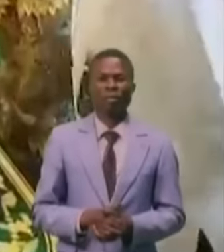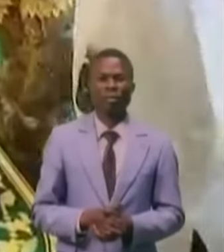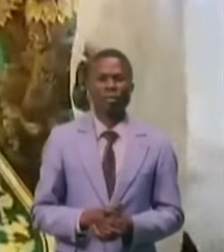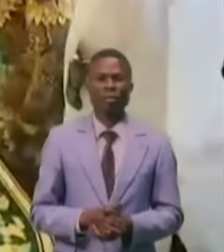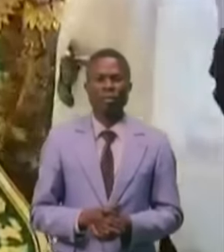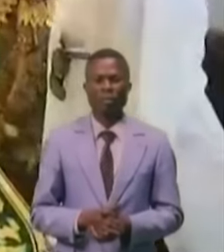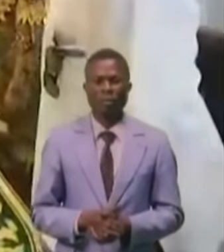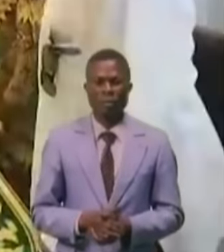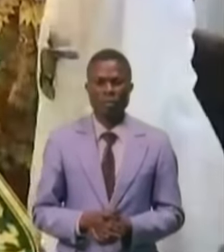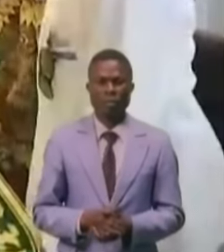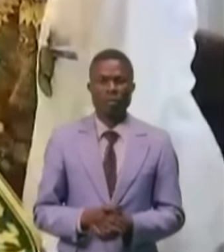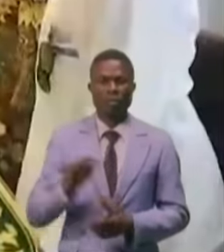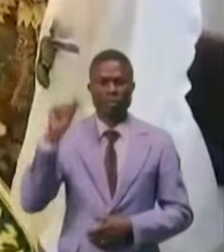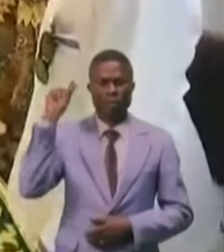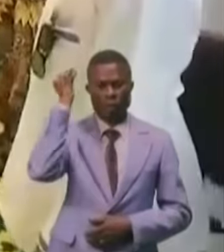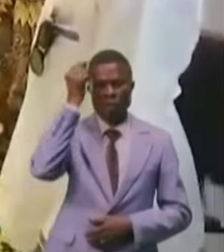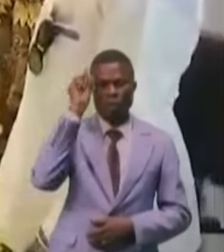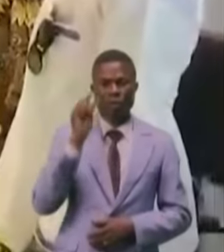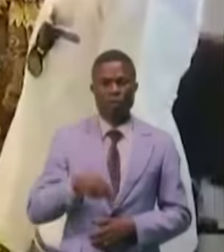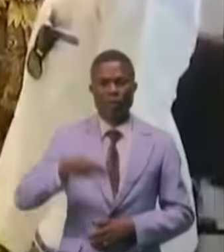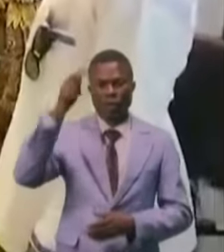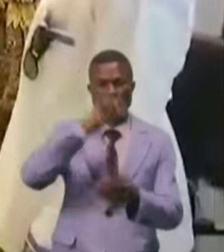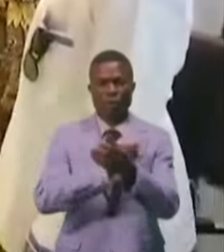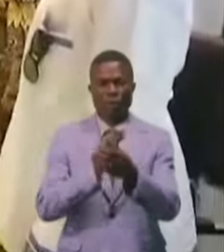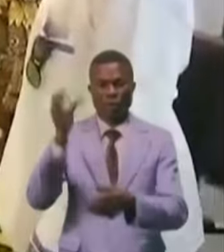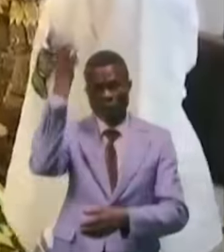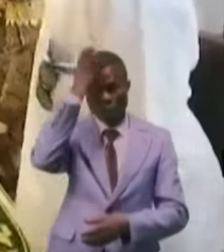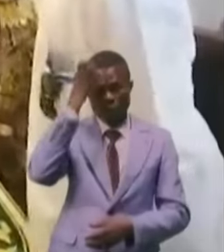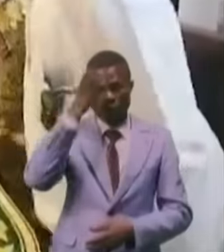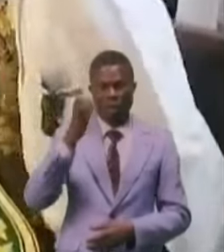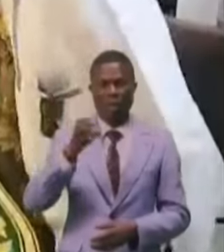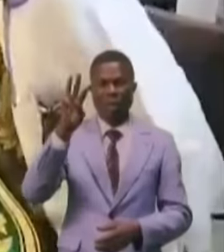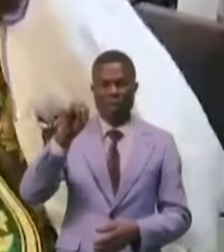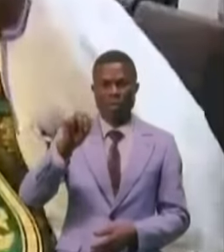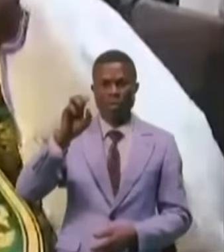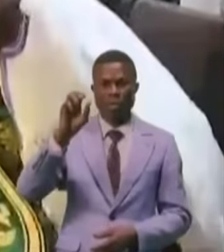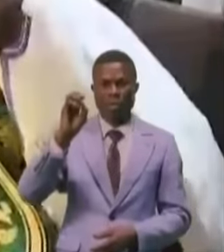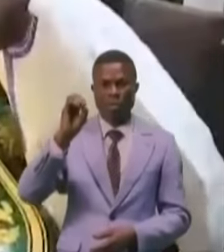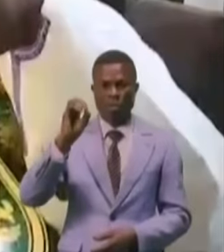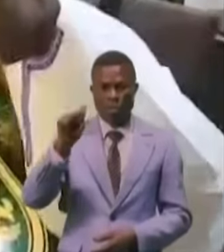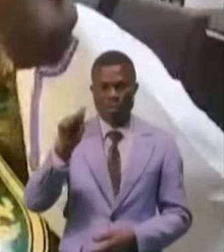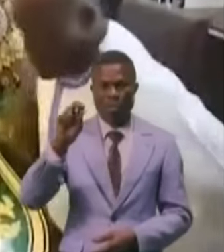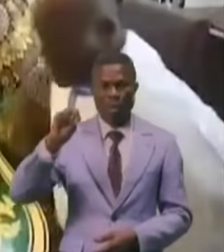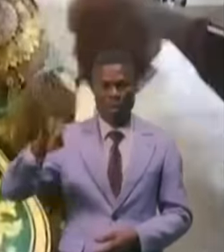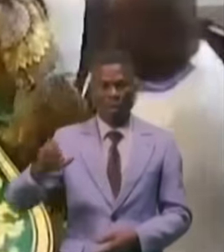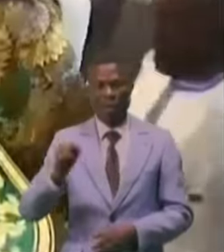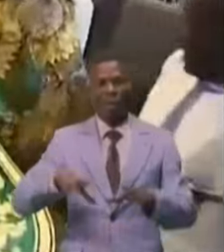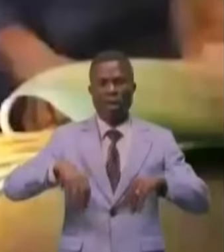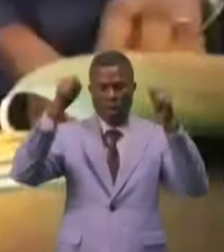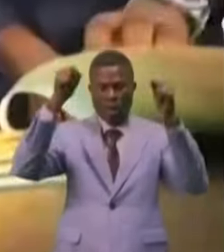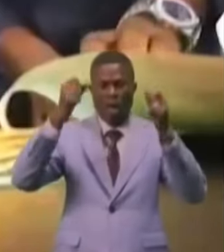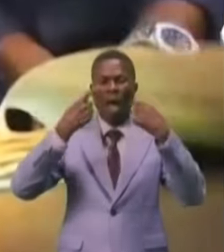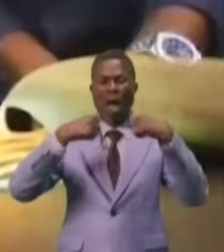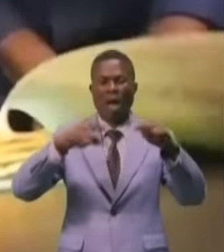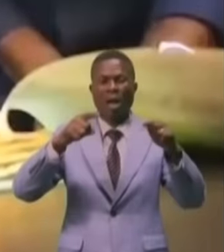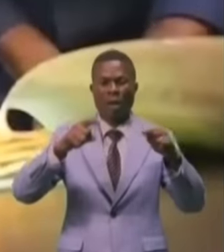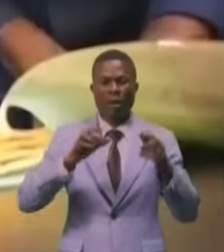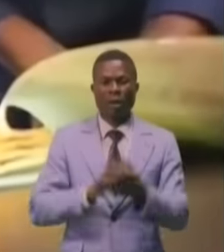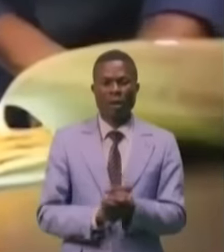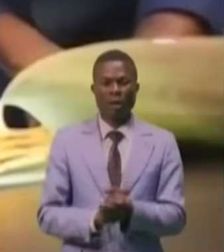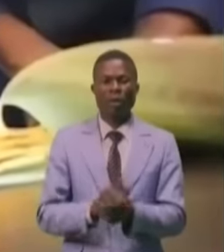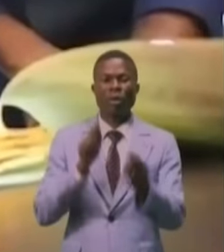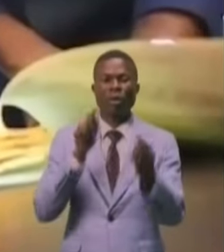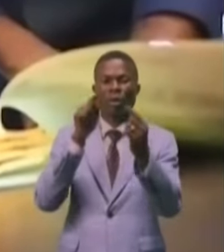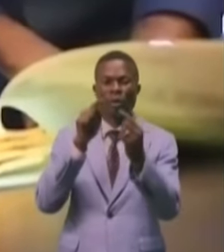Le gouverneur militaire du Nord Kivu, le général-major Peter Tshirimwami Nkuba, vient de valider et promulguer les 10 portant reddition